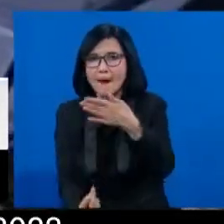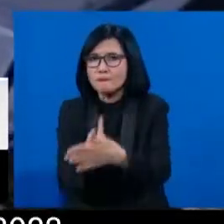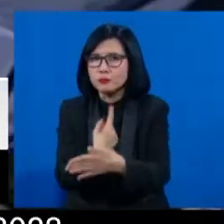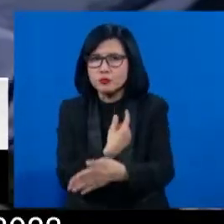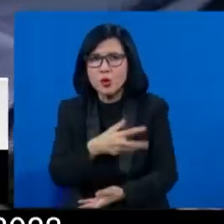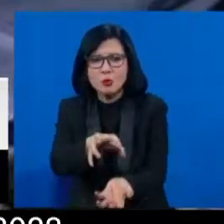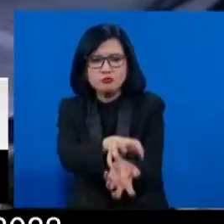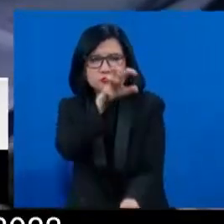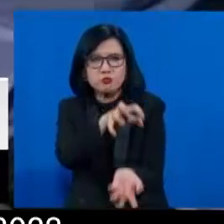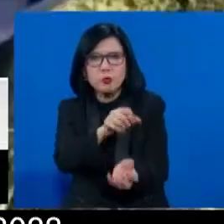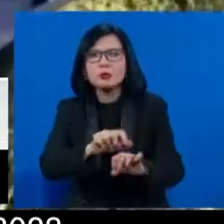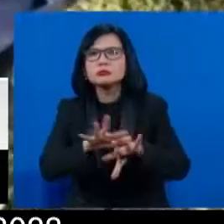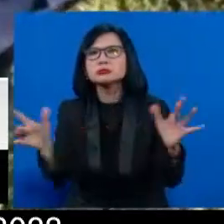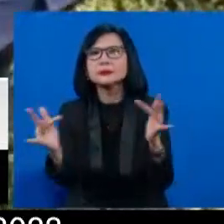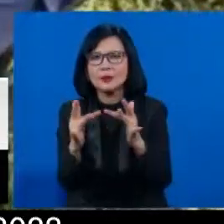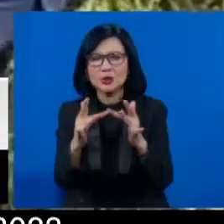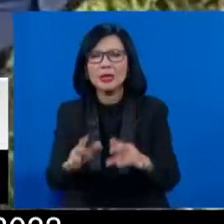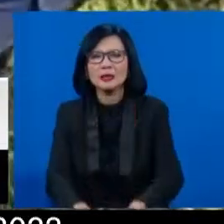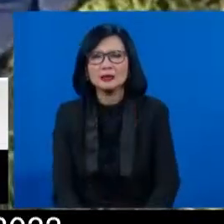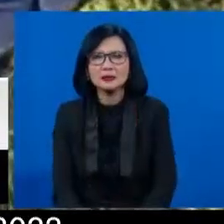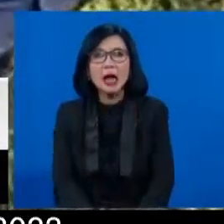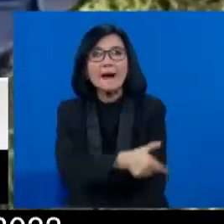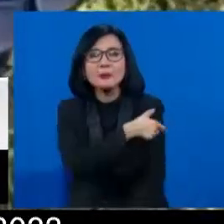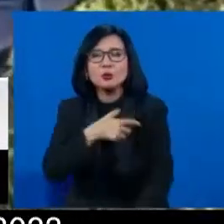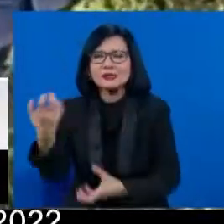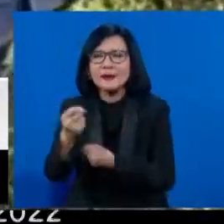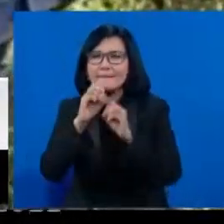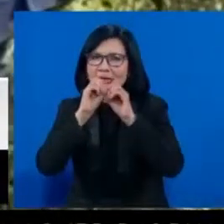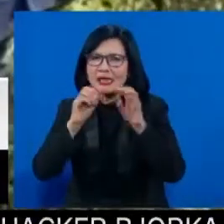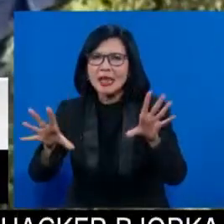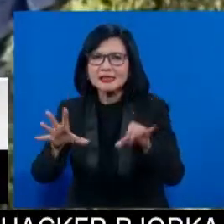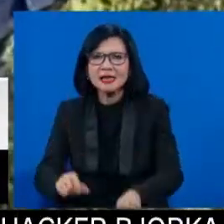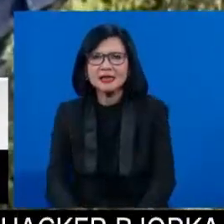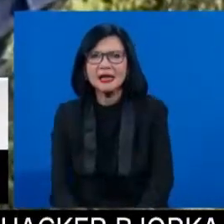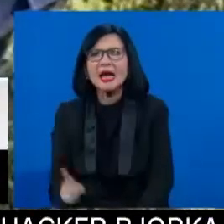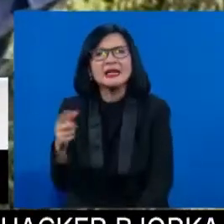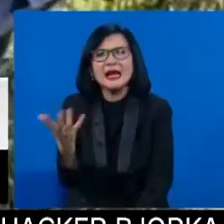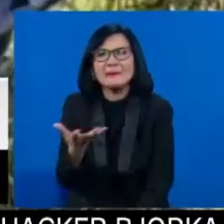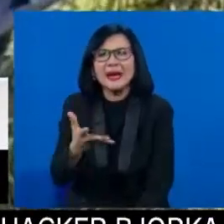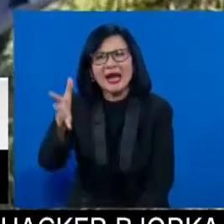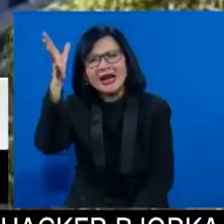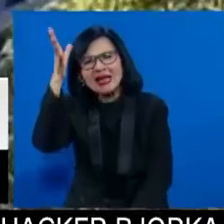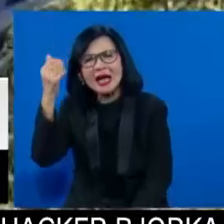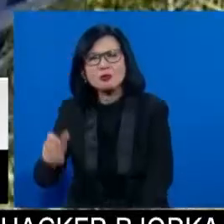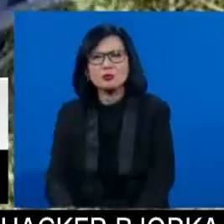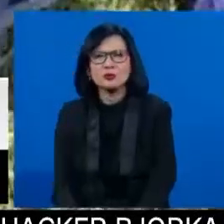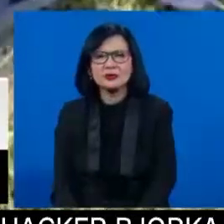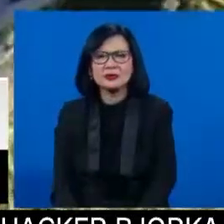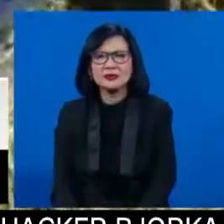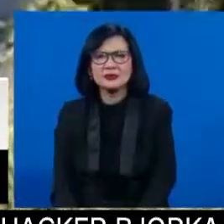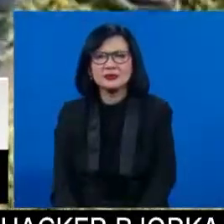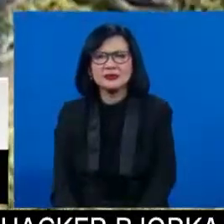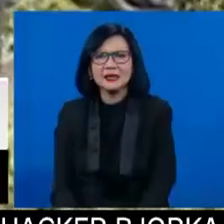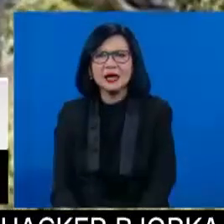sempat beredar luas di media sosial. Tugas damkar menjelaskan belum diketahui dari mana asal buaya muara.